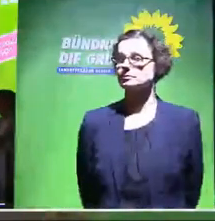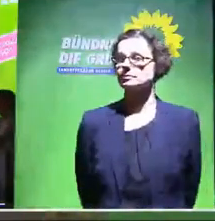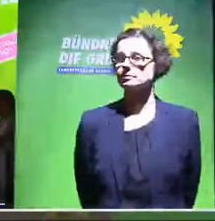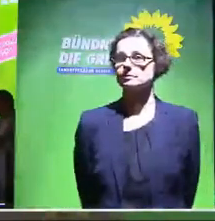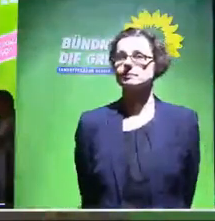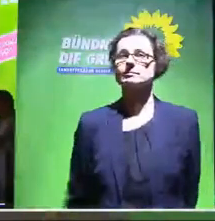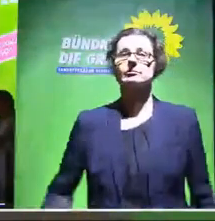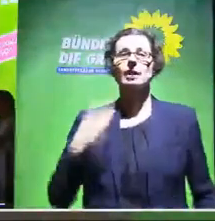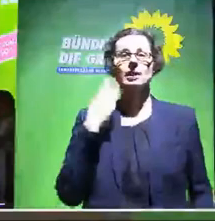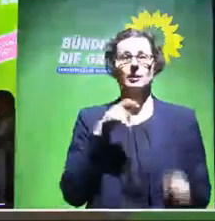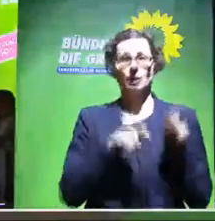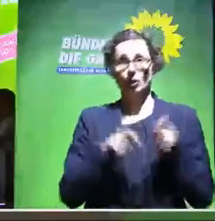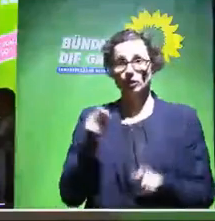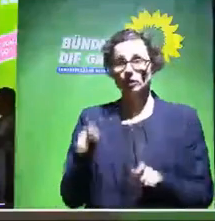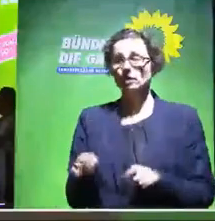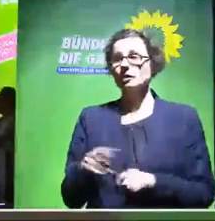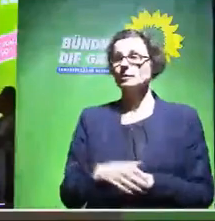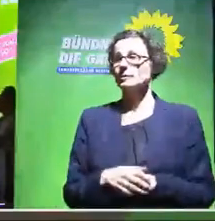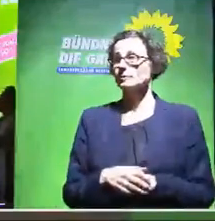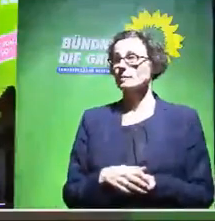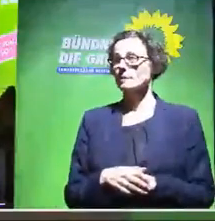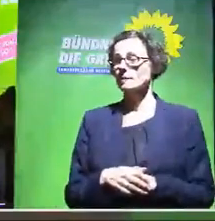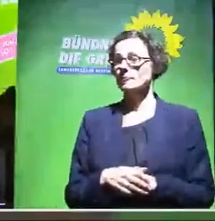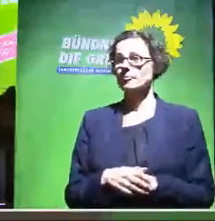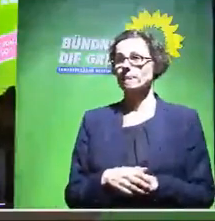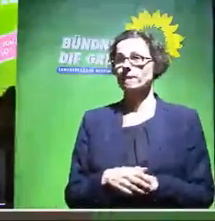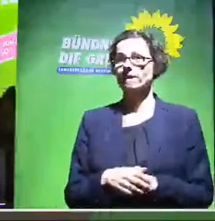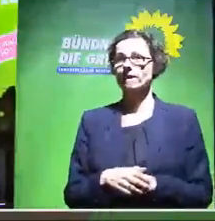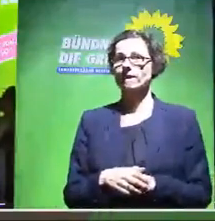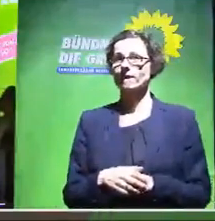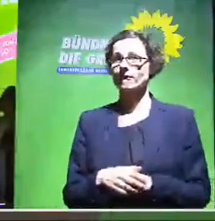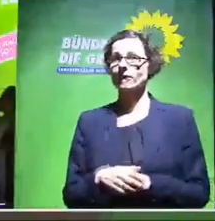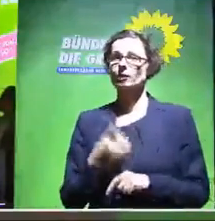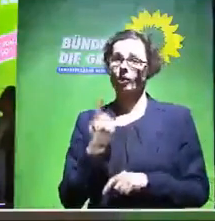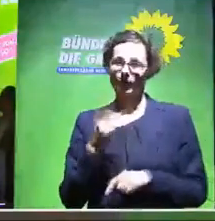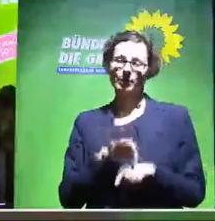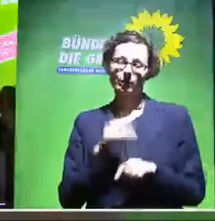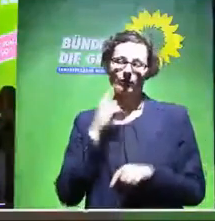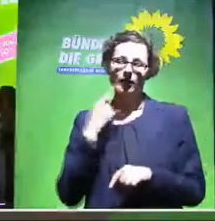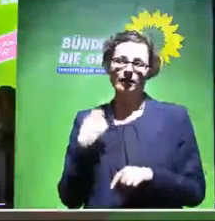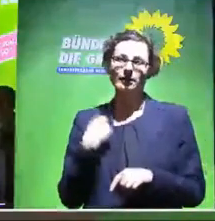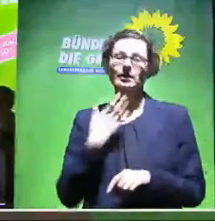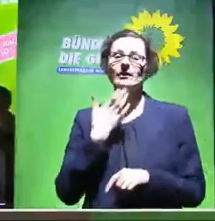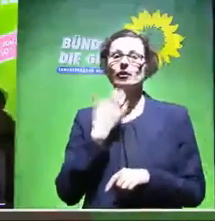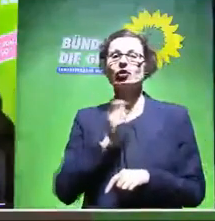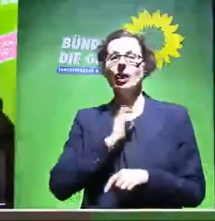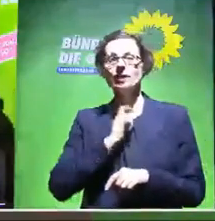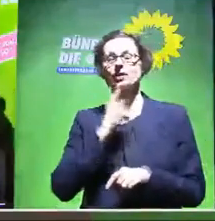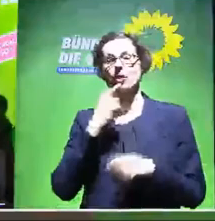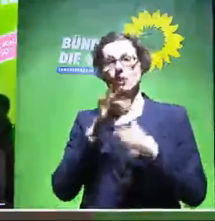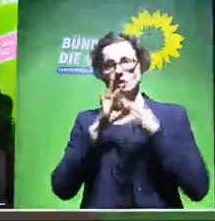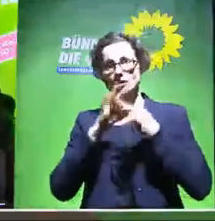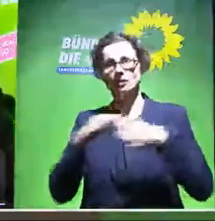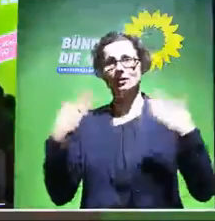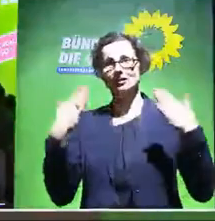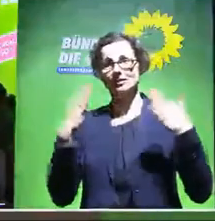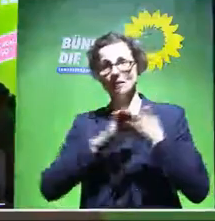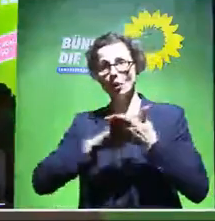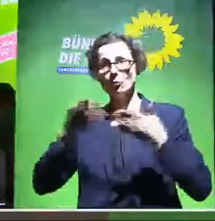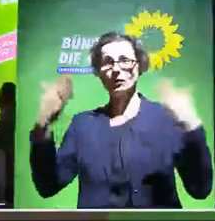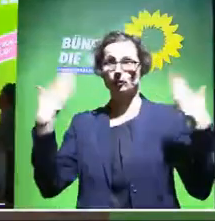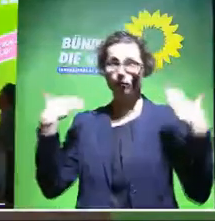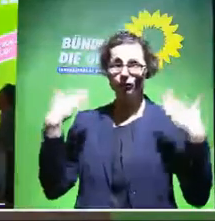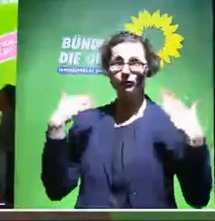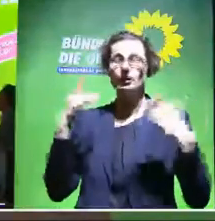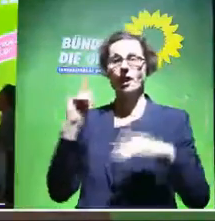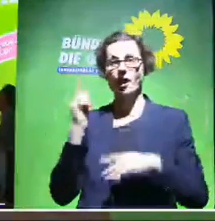Liebe Leute, bei meinem... noch eine Minute. Ich wollte jetzt eigentlich noch was zur sauberen Luft sagen. Aber saubere Luft